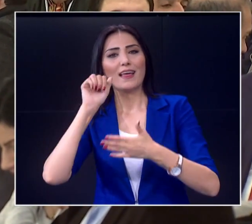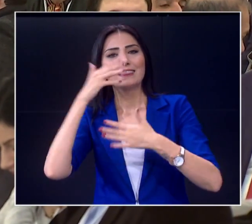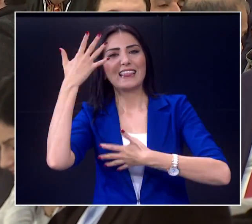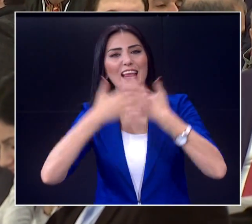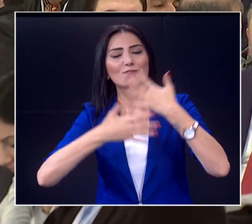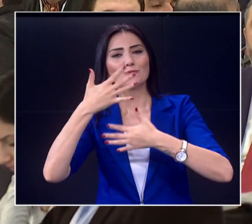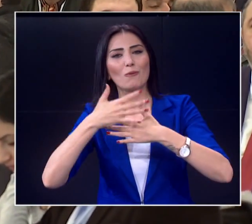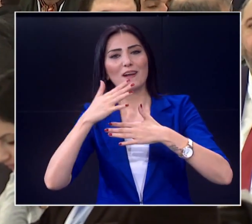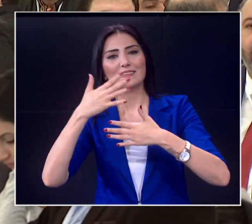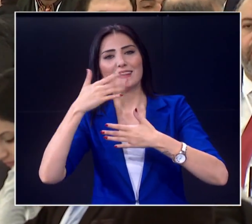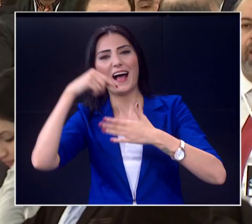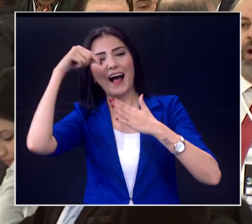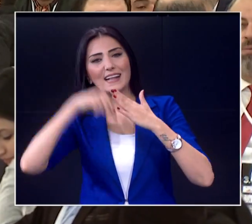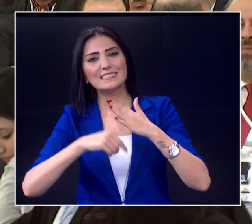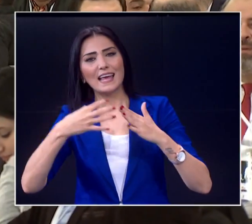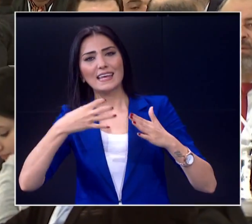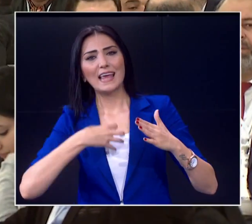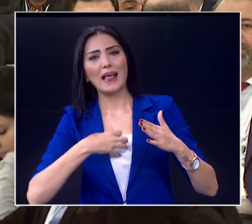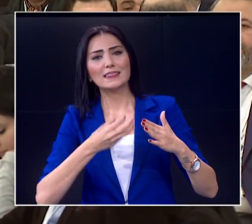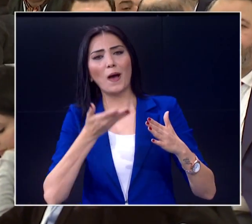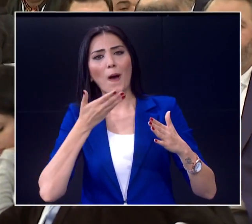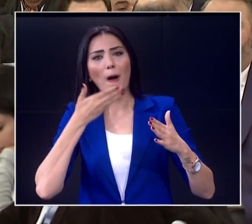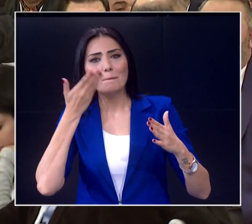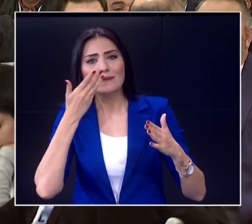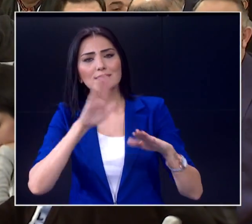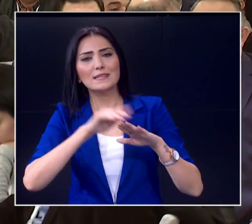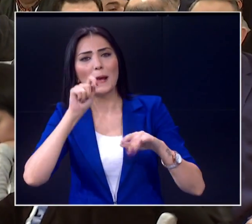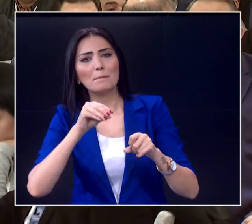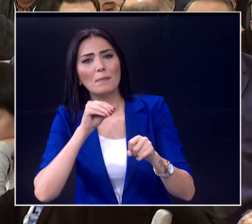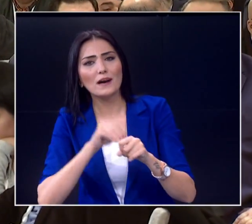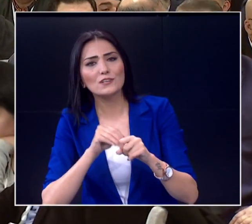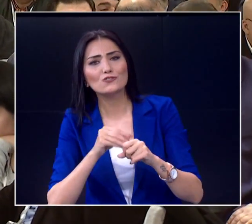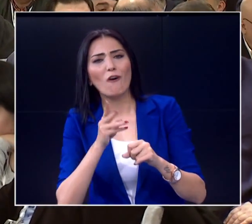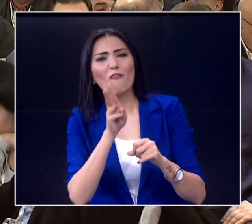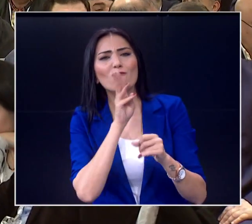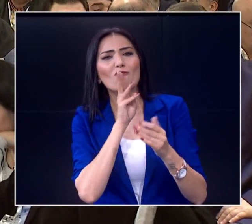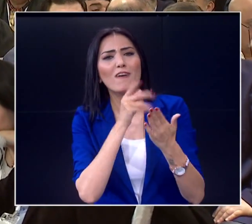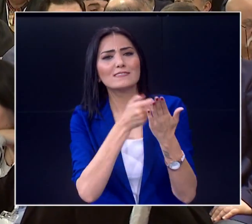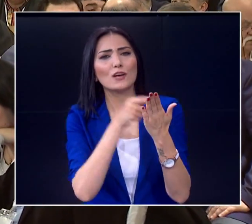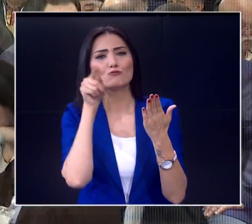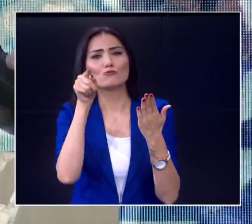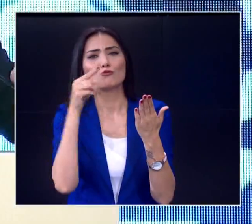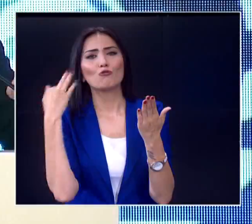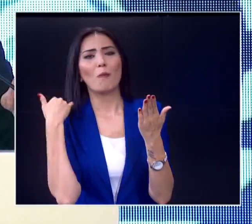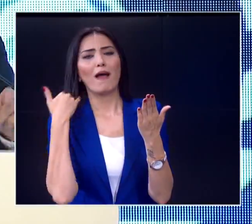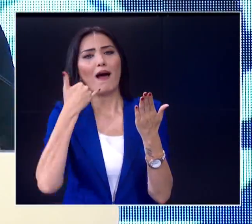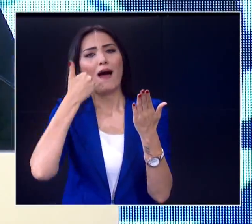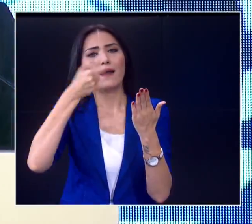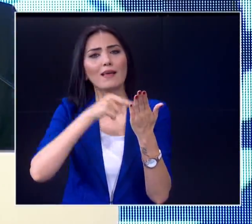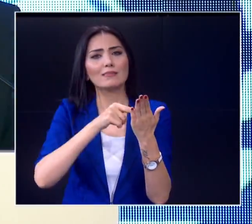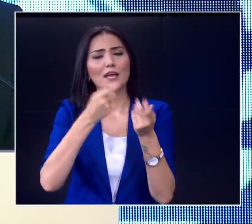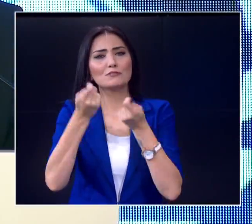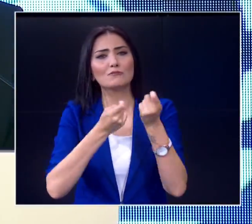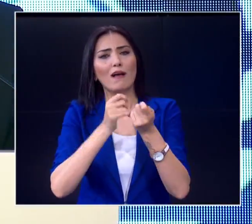altında kendi haberinizi yapmak için WhatsApp'tan şu numarayı arayın diye